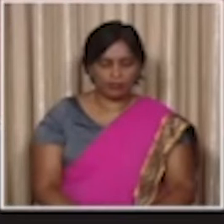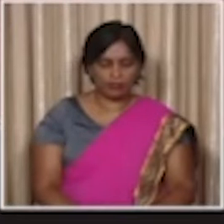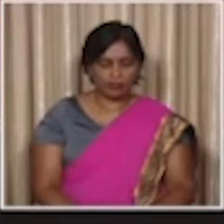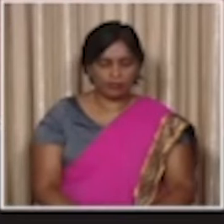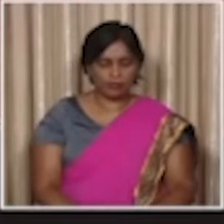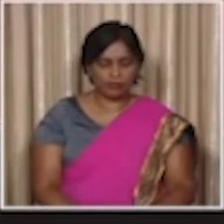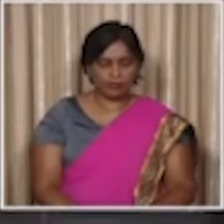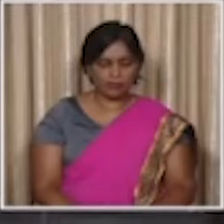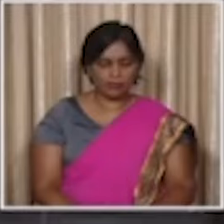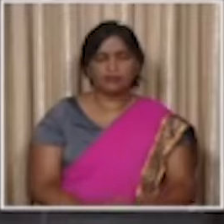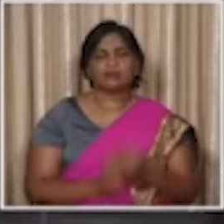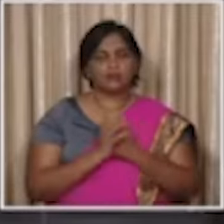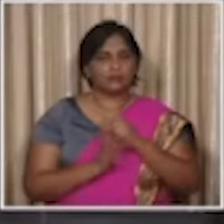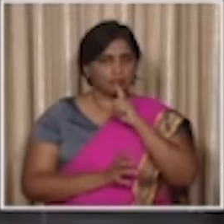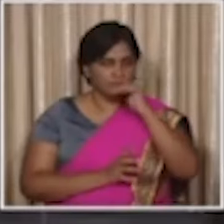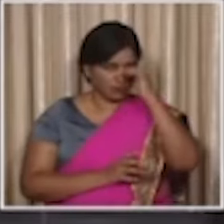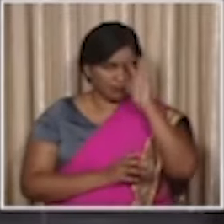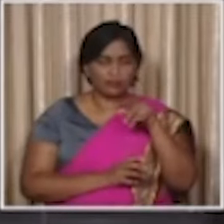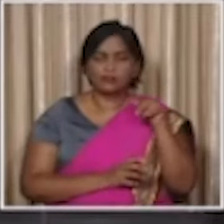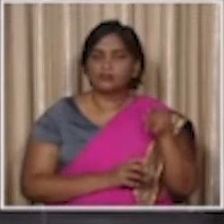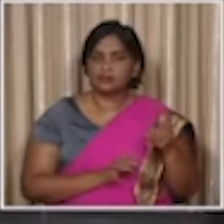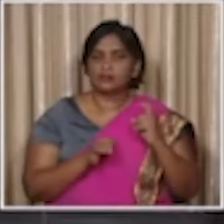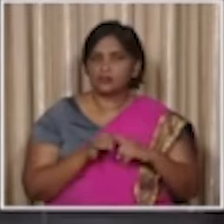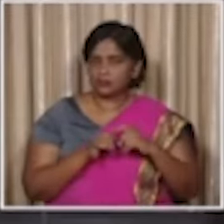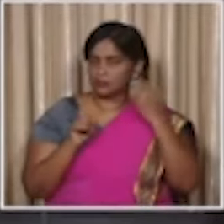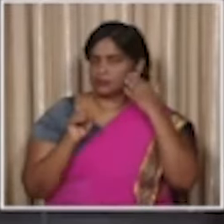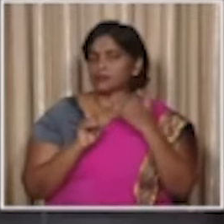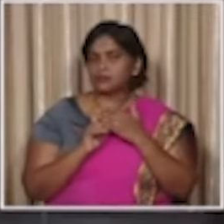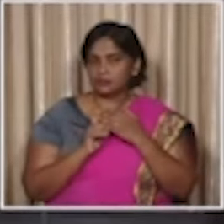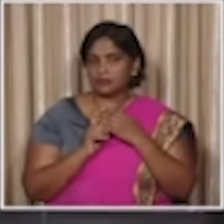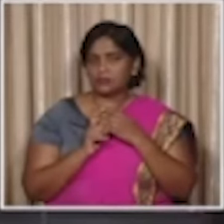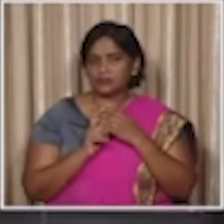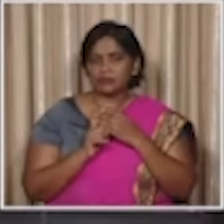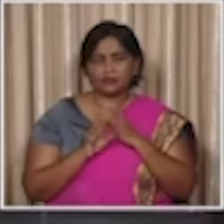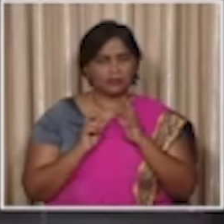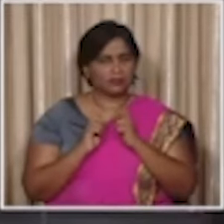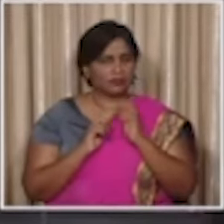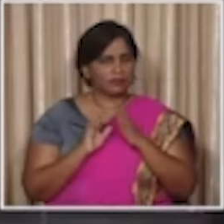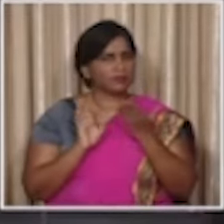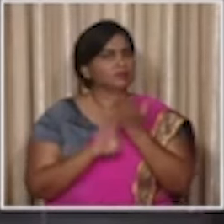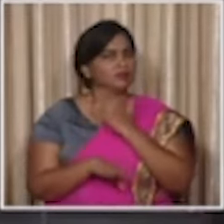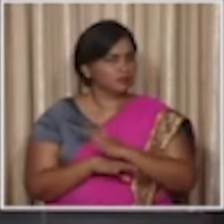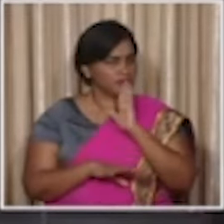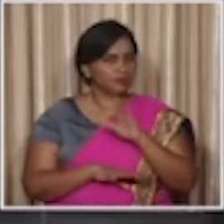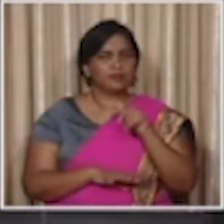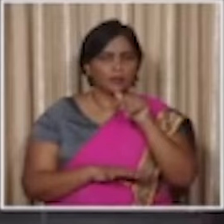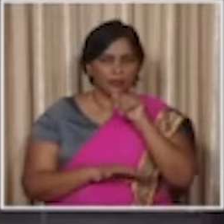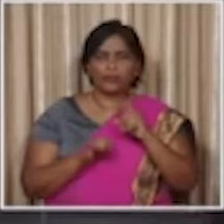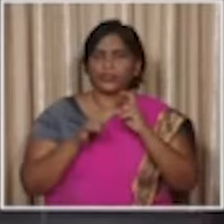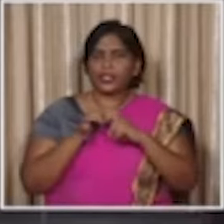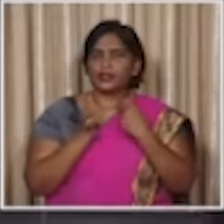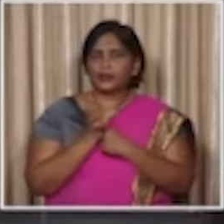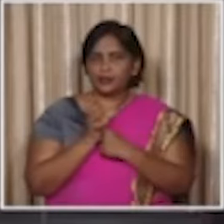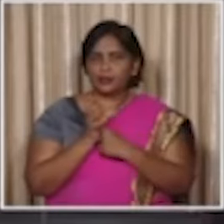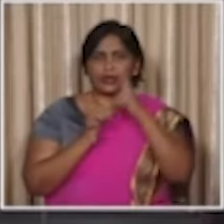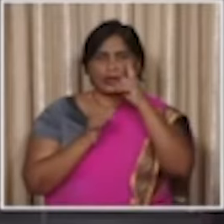ලැබෙනවා. ගරු කතානායකතුමනි මේ ප්‍රශ්නය පිළිබඳව මතුවලා තියෙනවා මීට කලිනොත් ඇත්තටම QR කේතේ